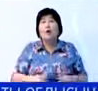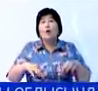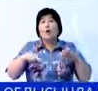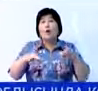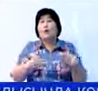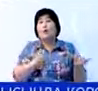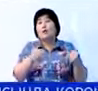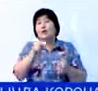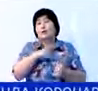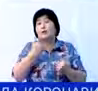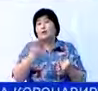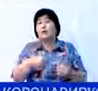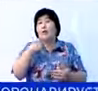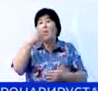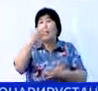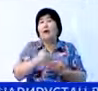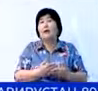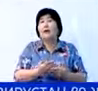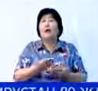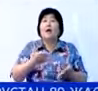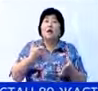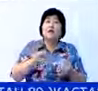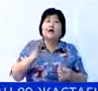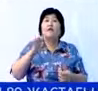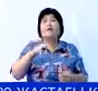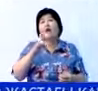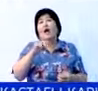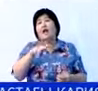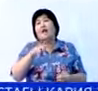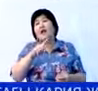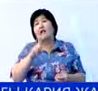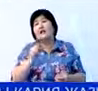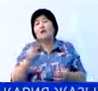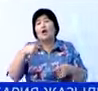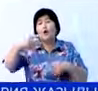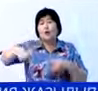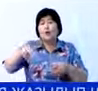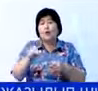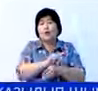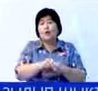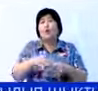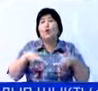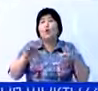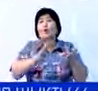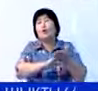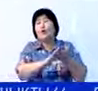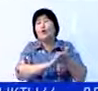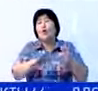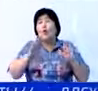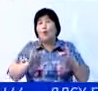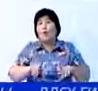сервистік қызмет көрсету, оның ішінде атап айтсақ, желімдеу, вулканизация, дөңгелек жөндеу орталықтары, сонымен қатар көлік жуу